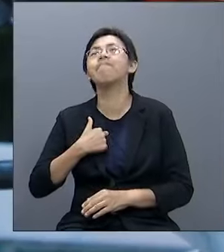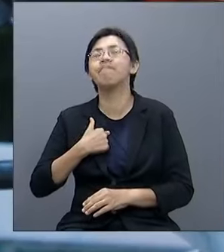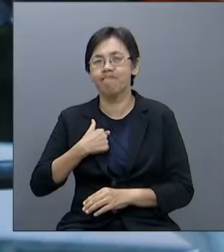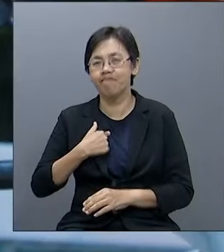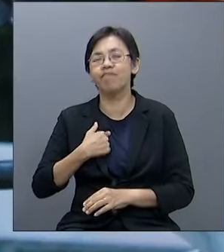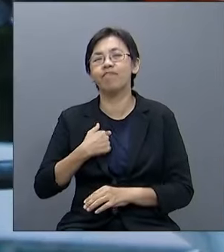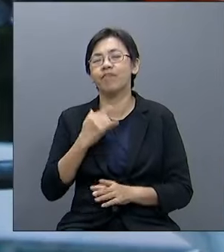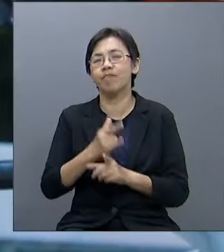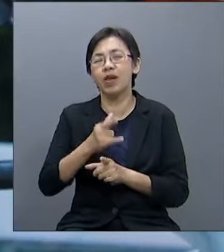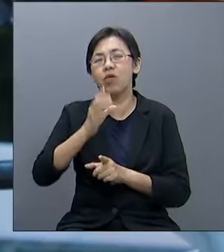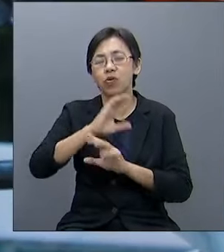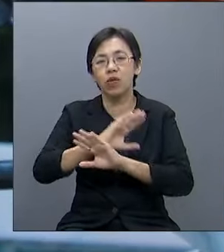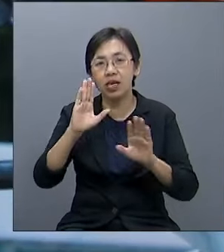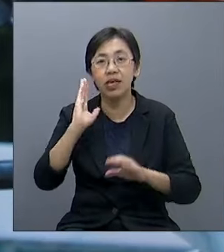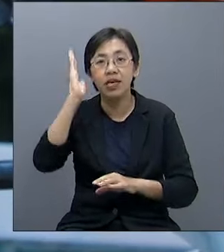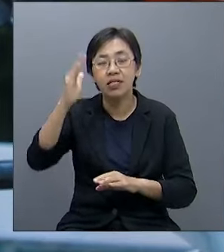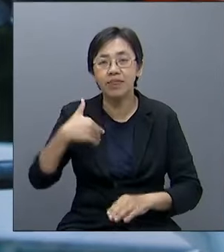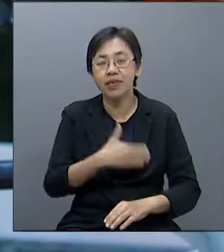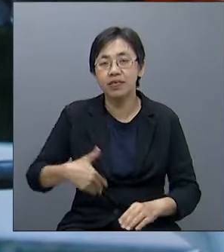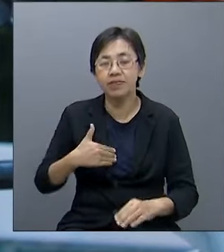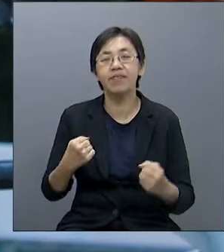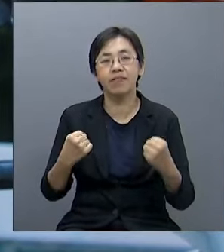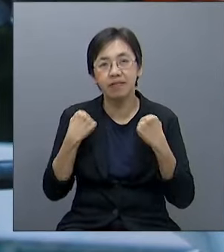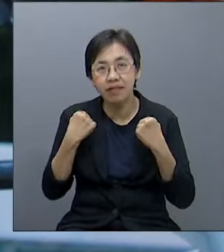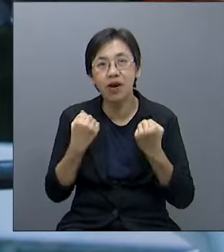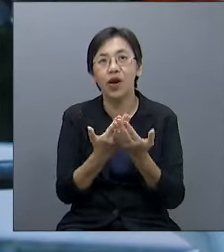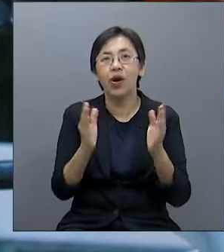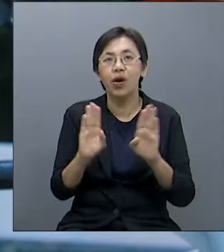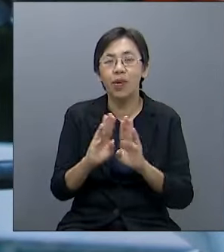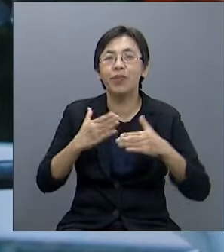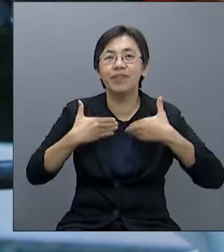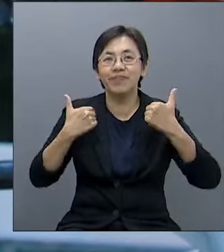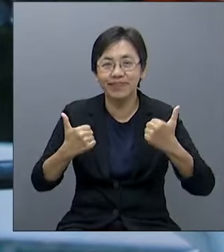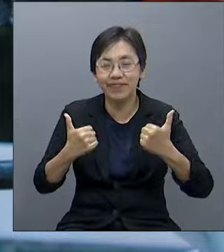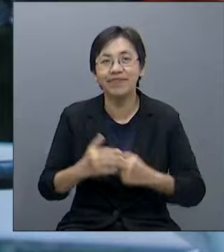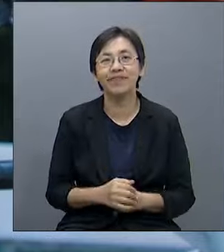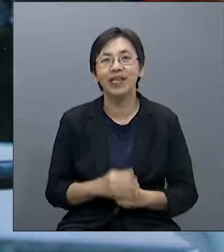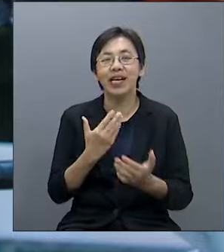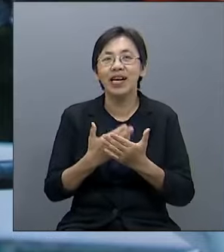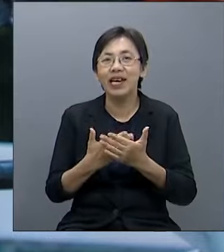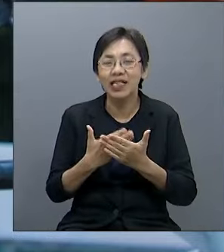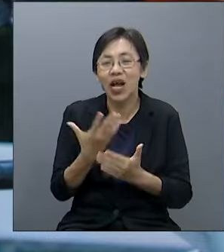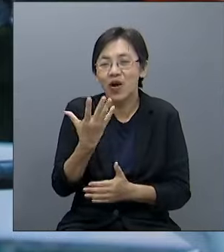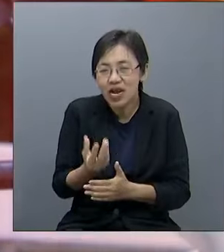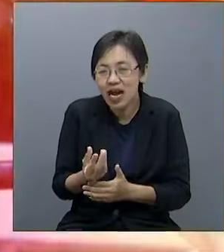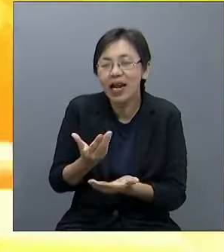ๆแล้วท่านจะมีสุขภาพร่างกายแข็งแรงและครอบครัวก็จะมีความสุขครับเงินทองก็จะเหลือใช้